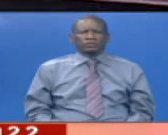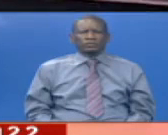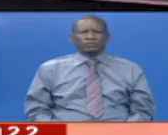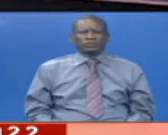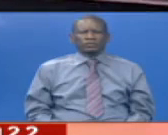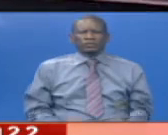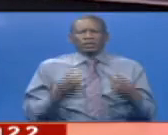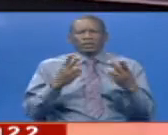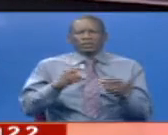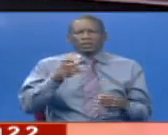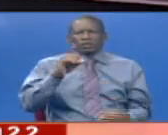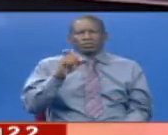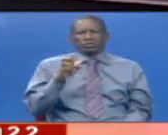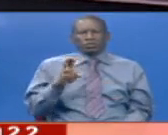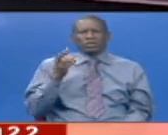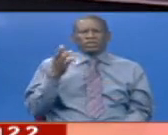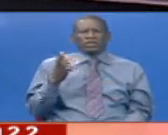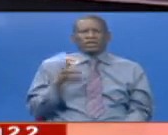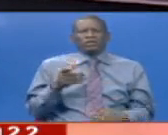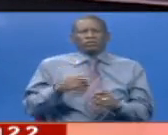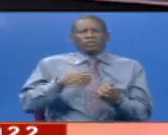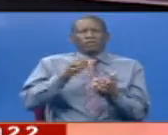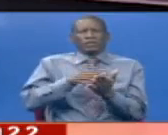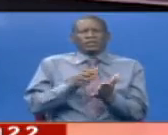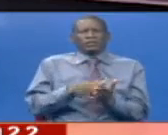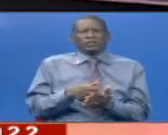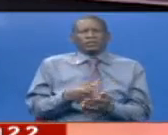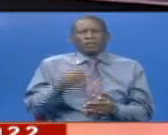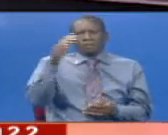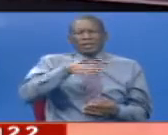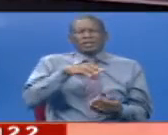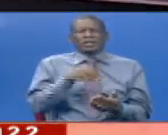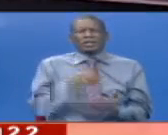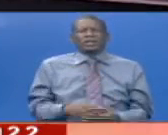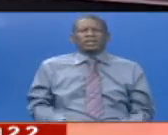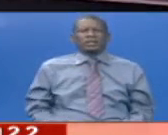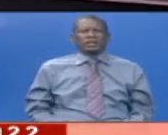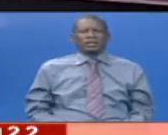Namona Vincent Odor tuko naye kutoka katika kaunti ya Machakos. Margaret amerudi tena.